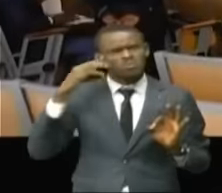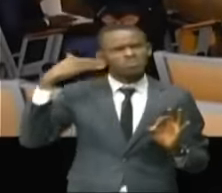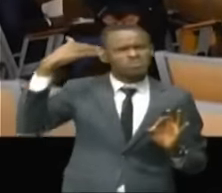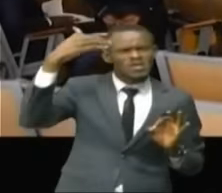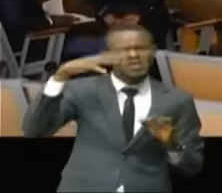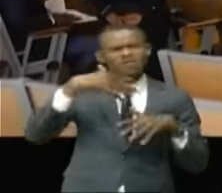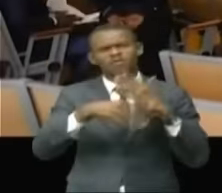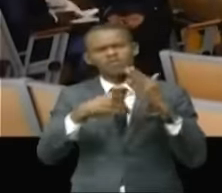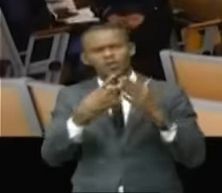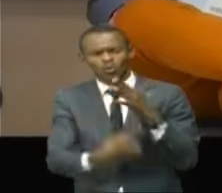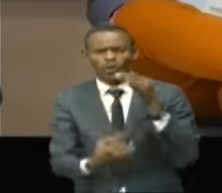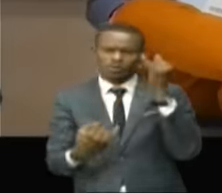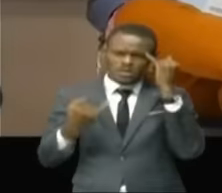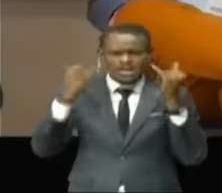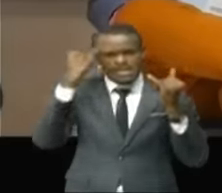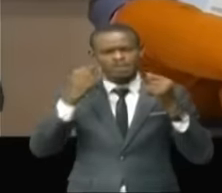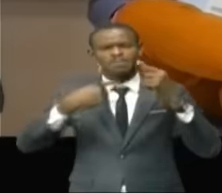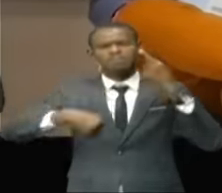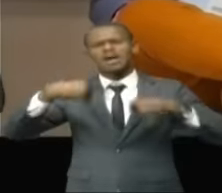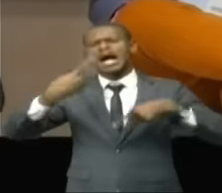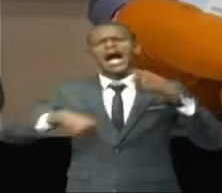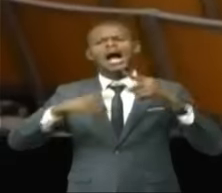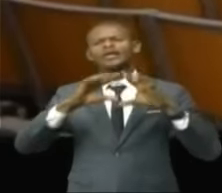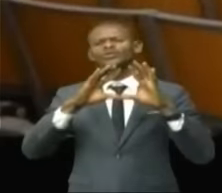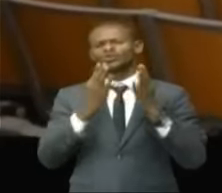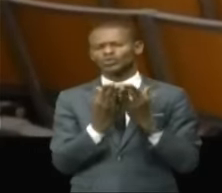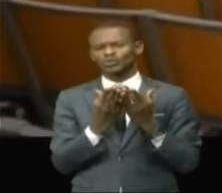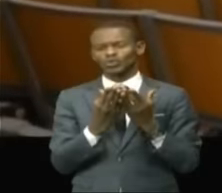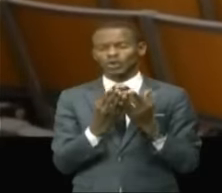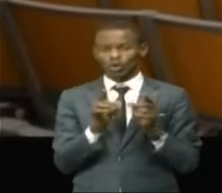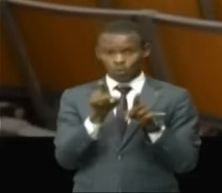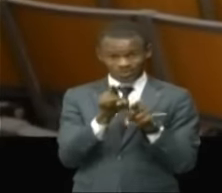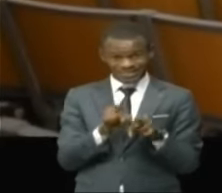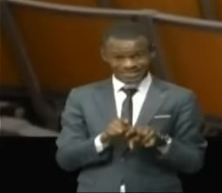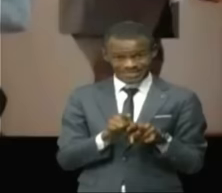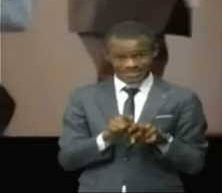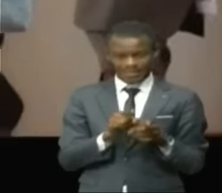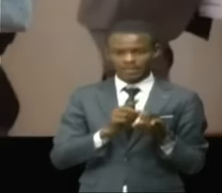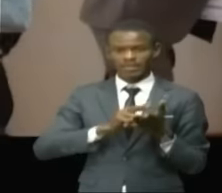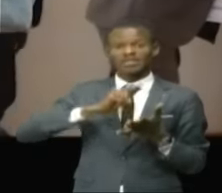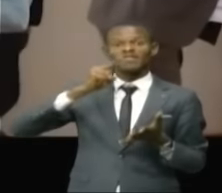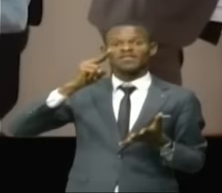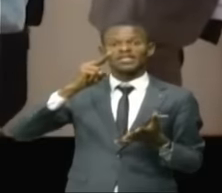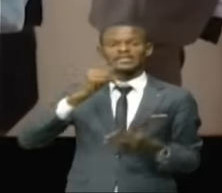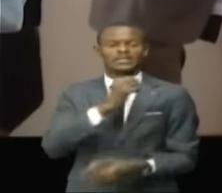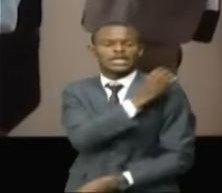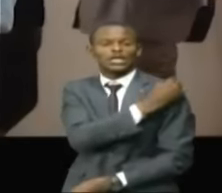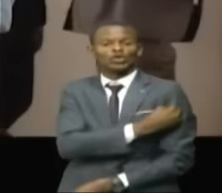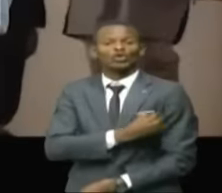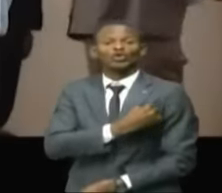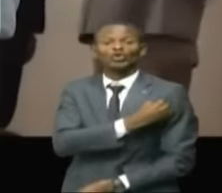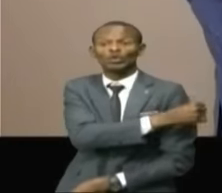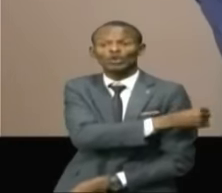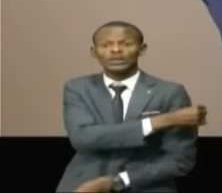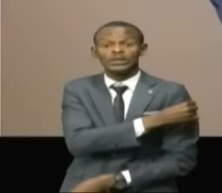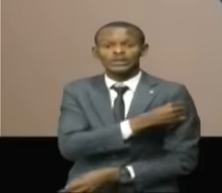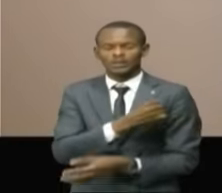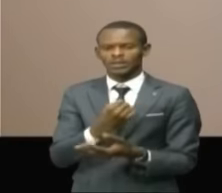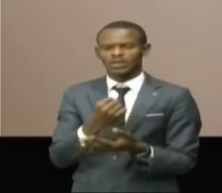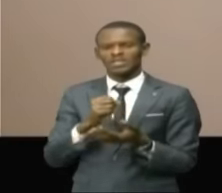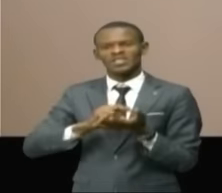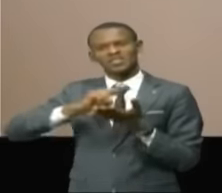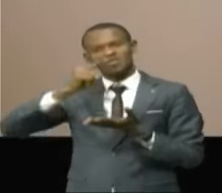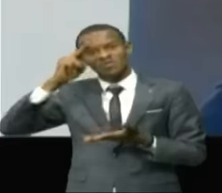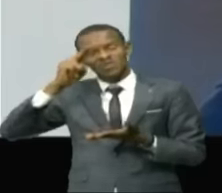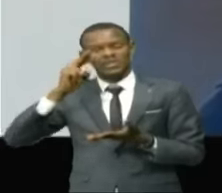perspectives du long terme. Ce colloque formation a été rehaussé de la participation de l'université Neuchâtel de Suisse, des universités de Liège et Libre-Bruxelles de